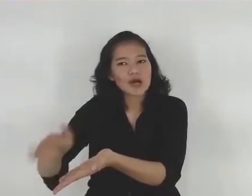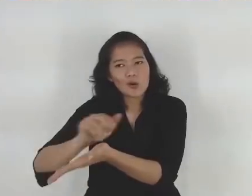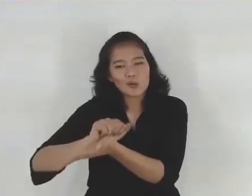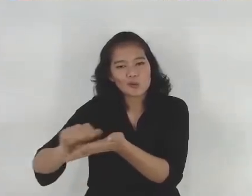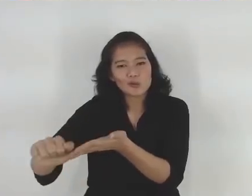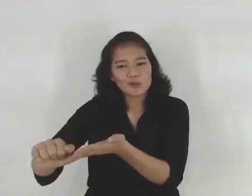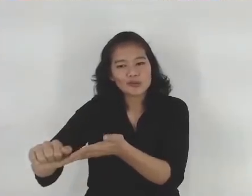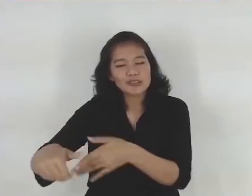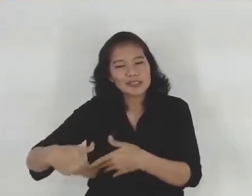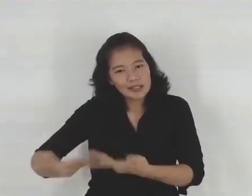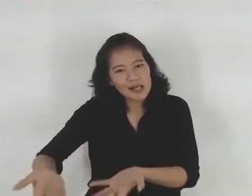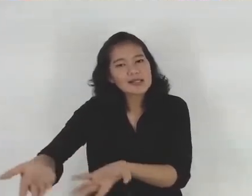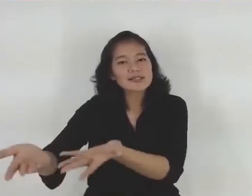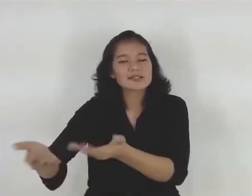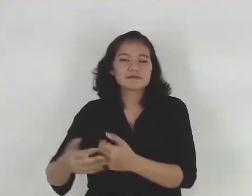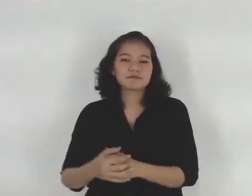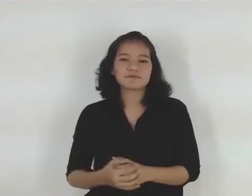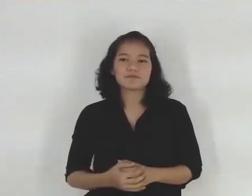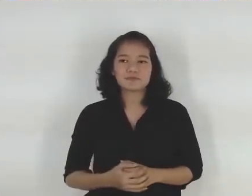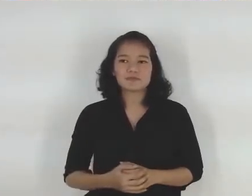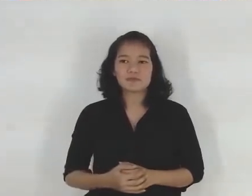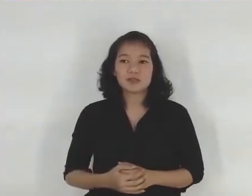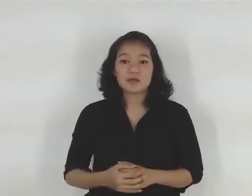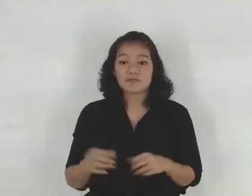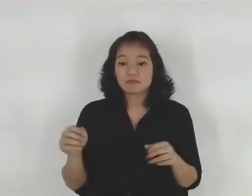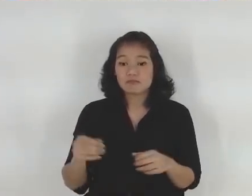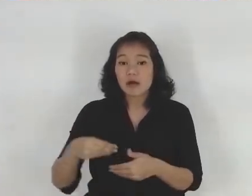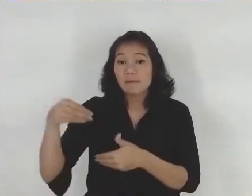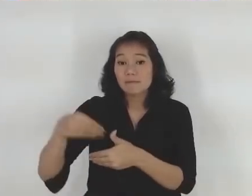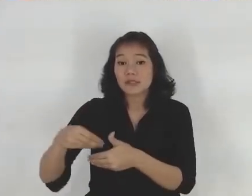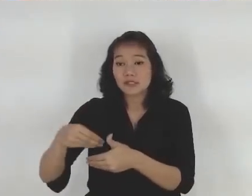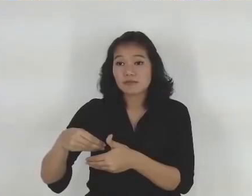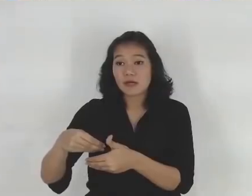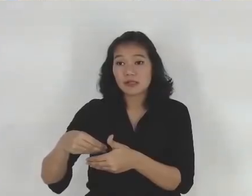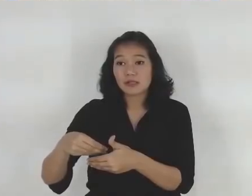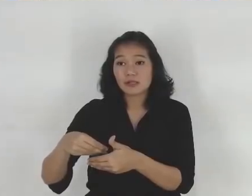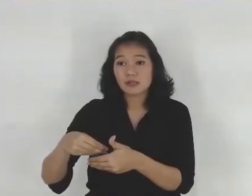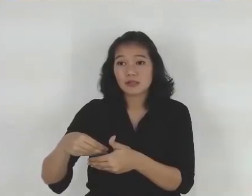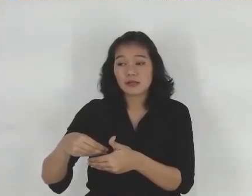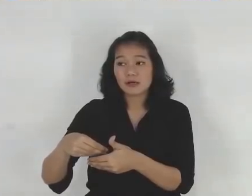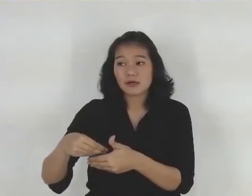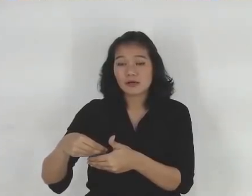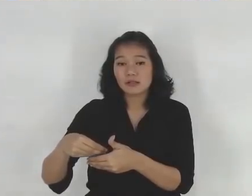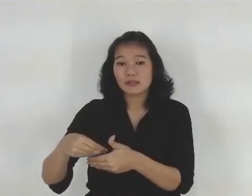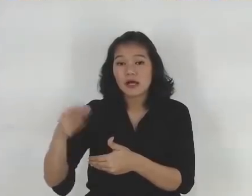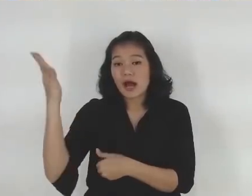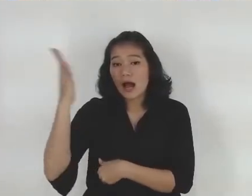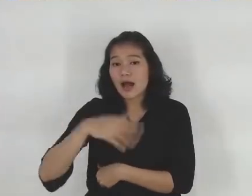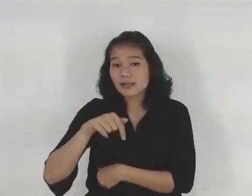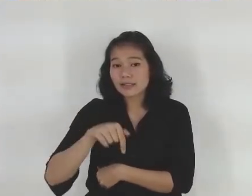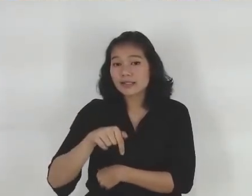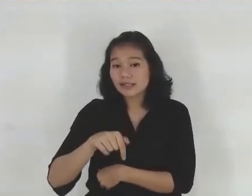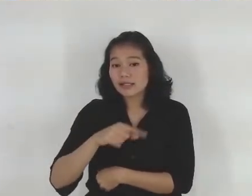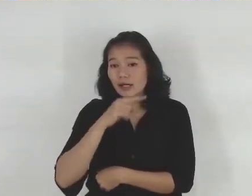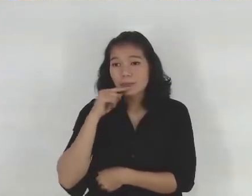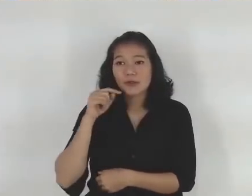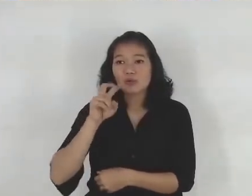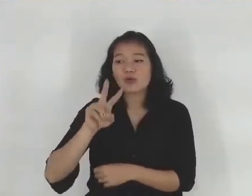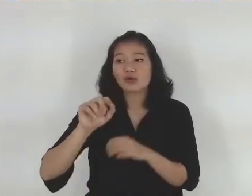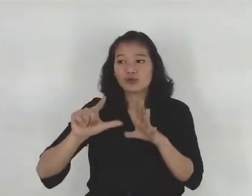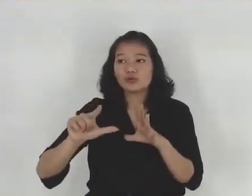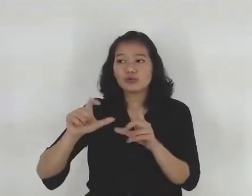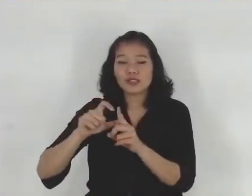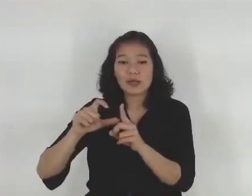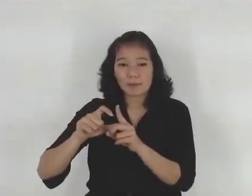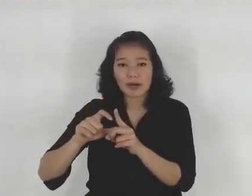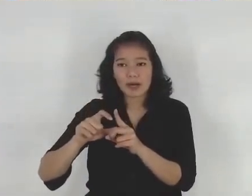ikhlas sembari persembahan di persembahan hari ini Minggu 27 Desember